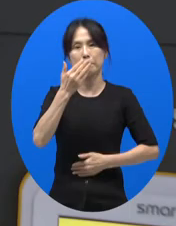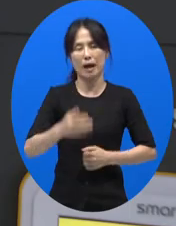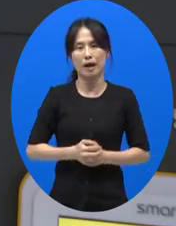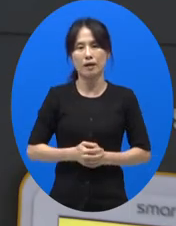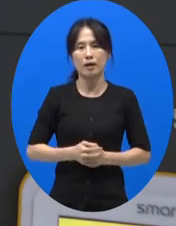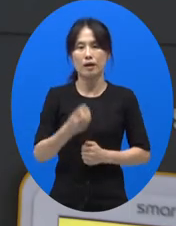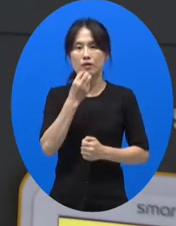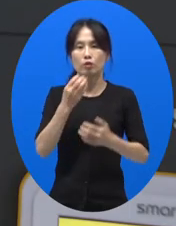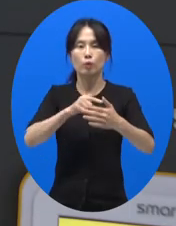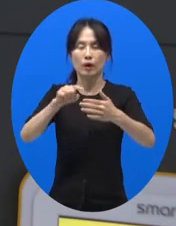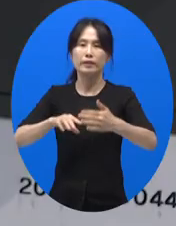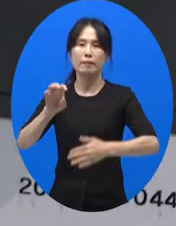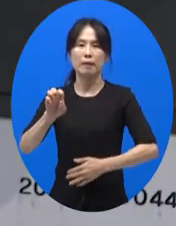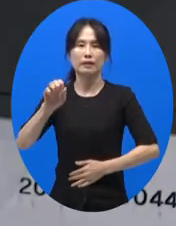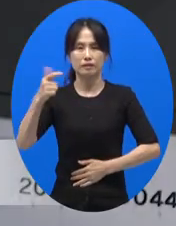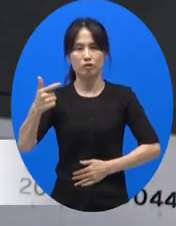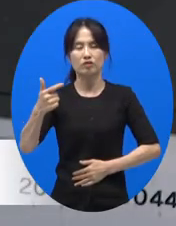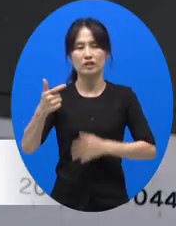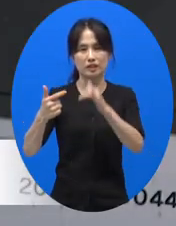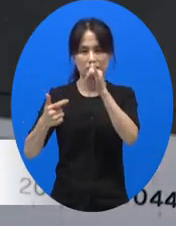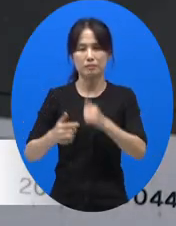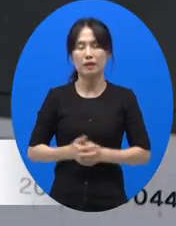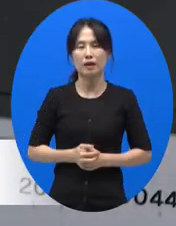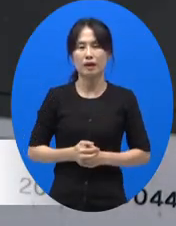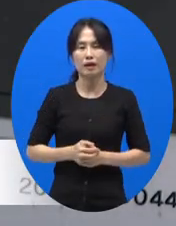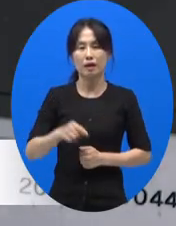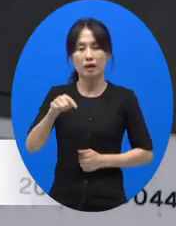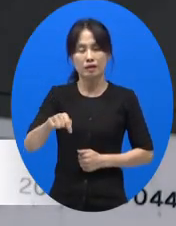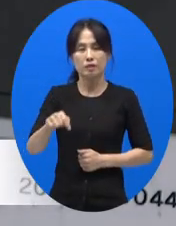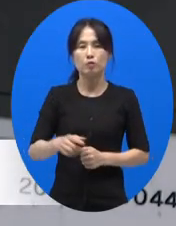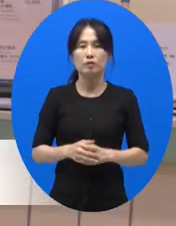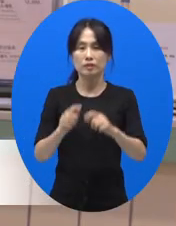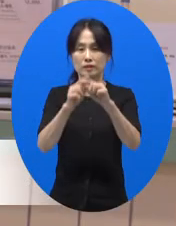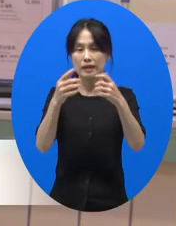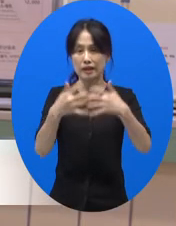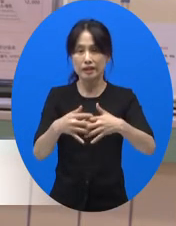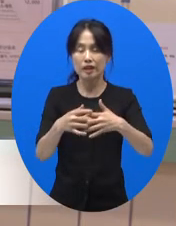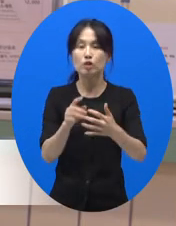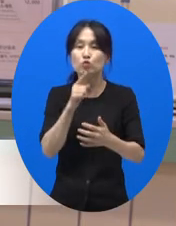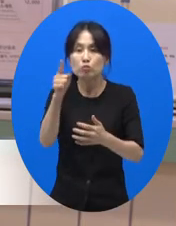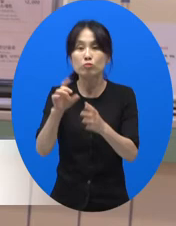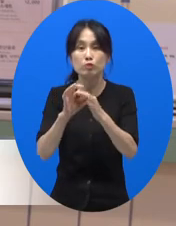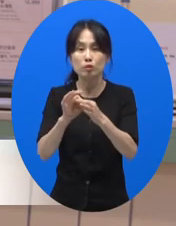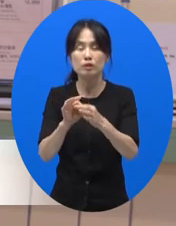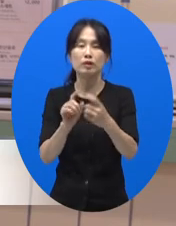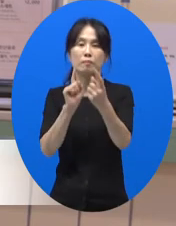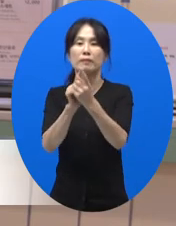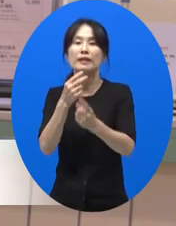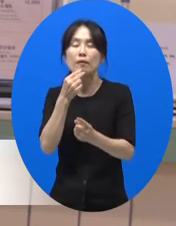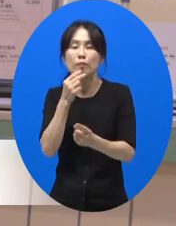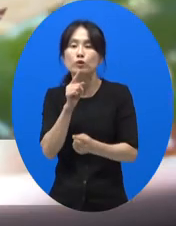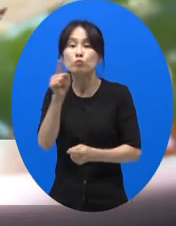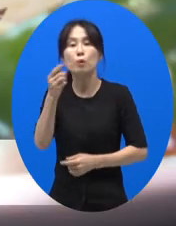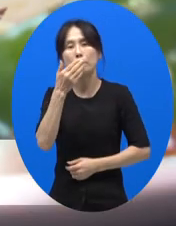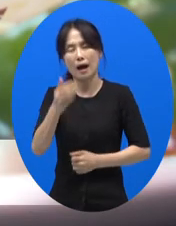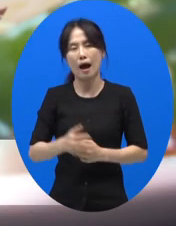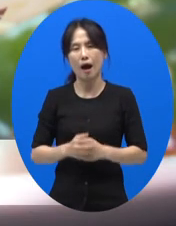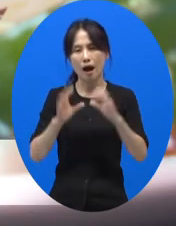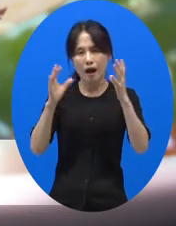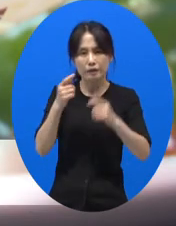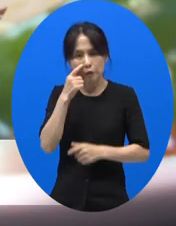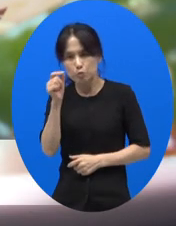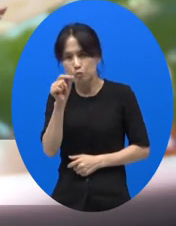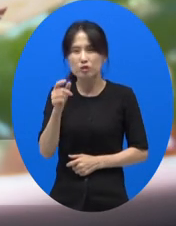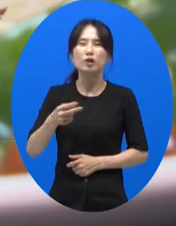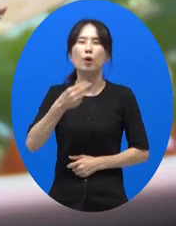도내 46곳이 있습니다. 특히 푸드코트에서는 키오스크 주문을 통해 비대면 결제가 가능합니다. 아이들이 눈치 볼